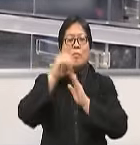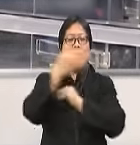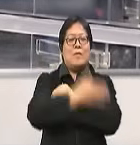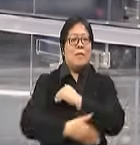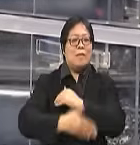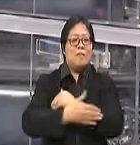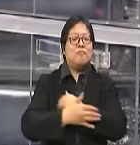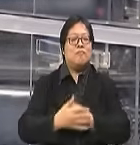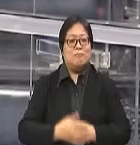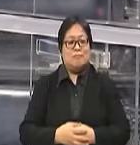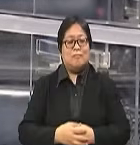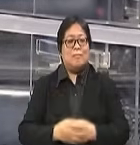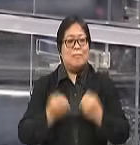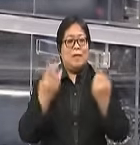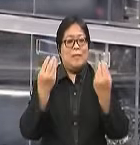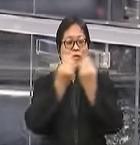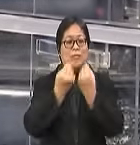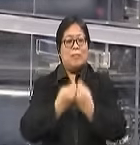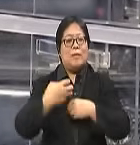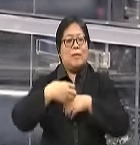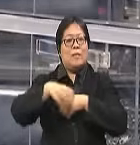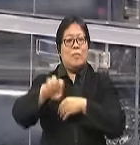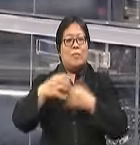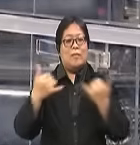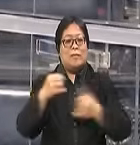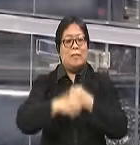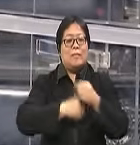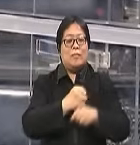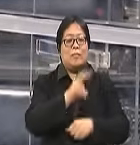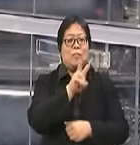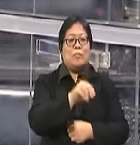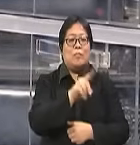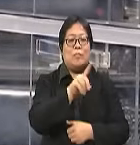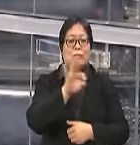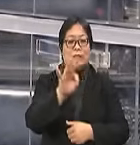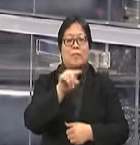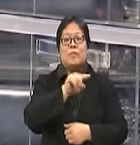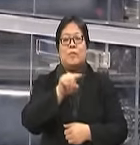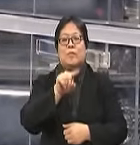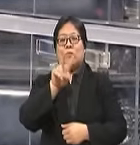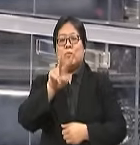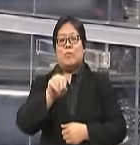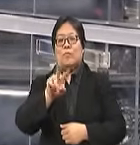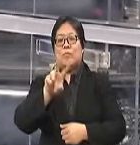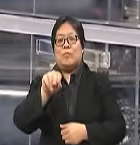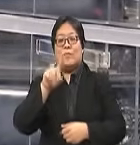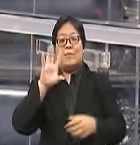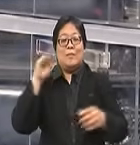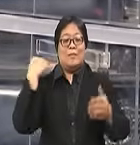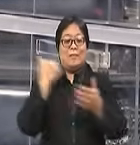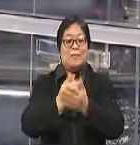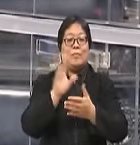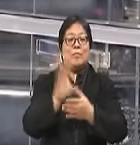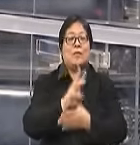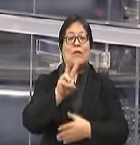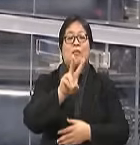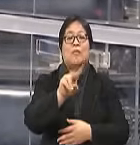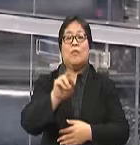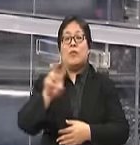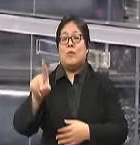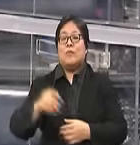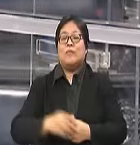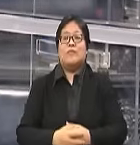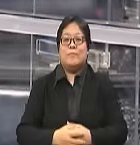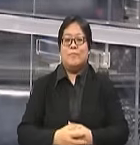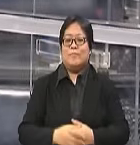karet Berapakah nilai ekspor perabot pada tahun 2019-2020 dan sehingga Jun 2021